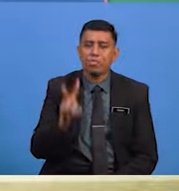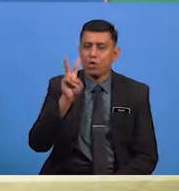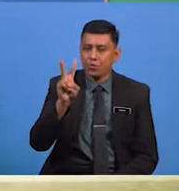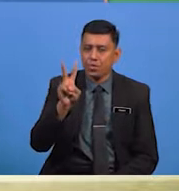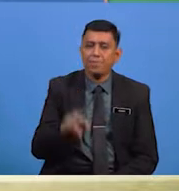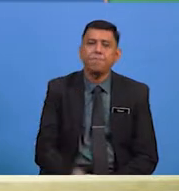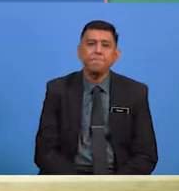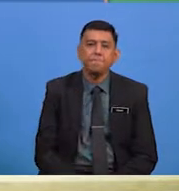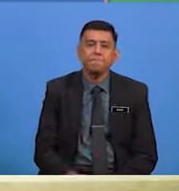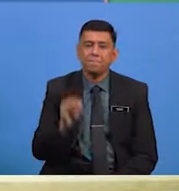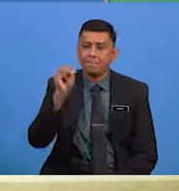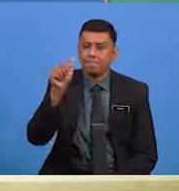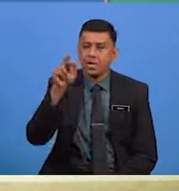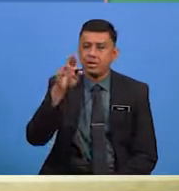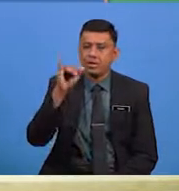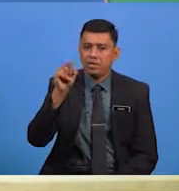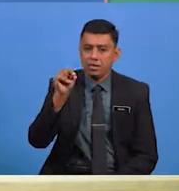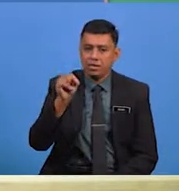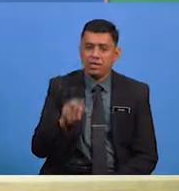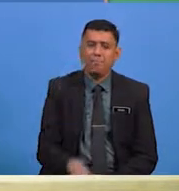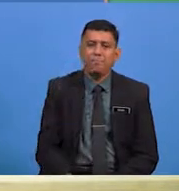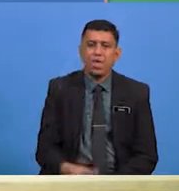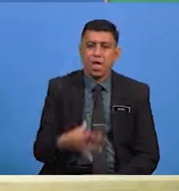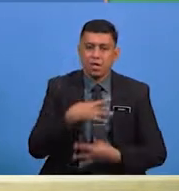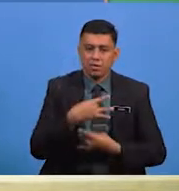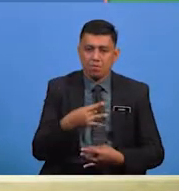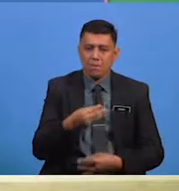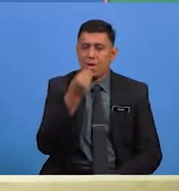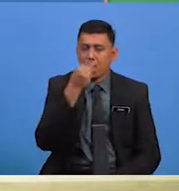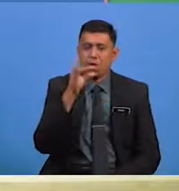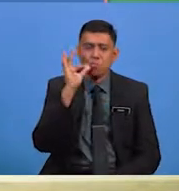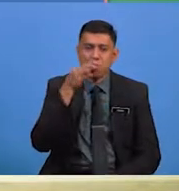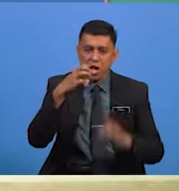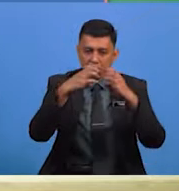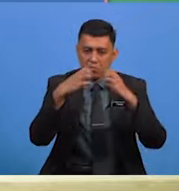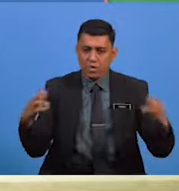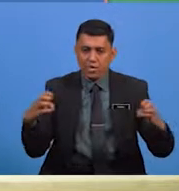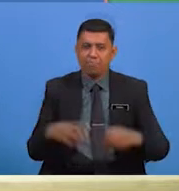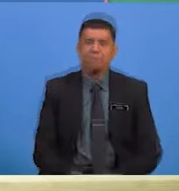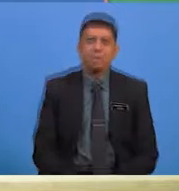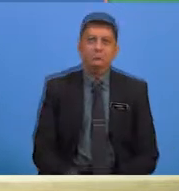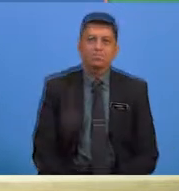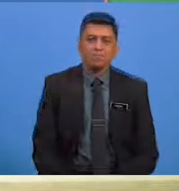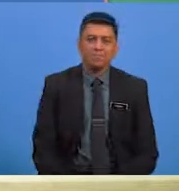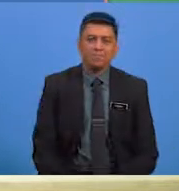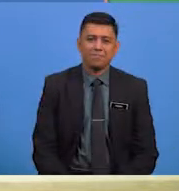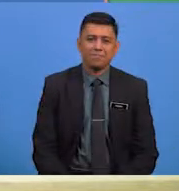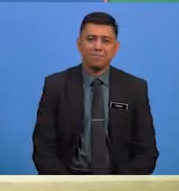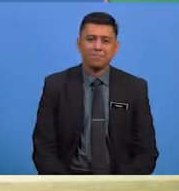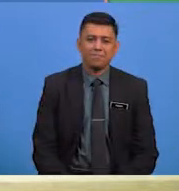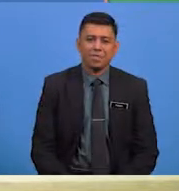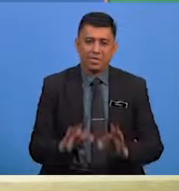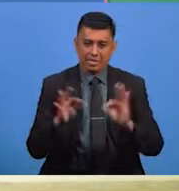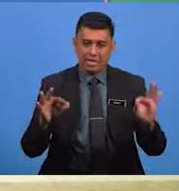Ayat yang kedua, Marina gemar makan buah durian.